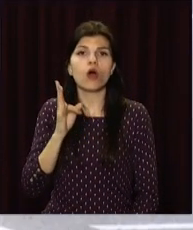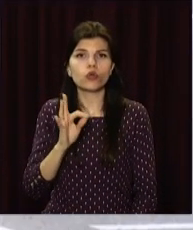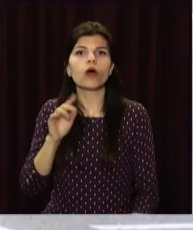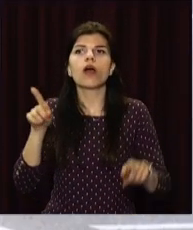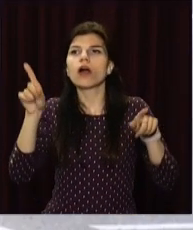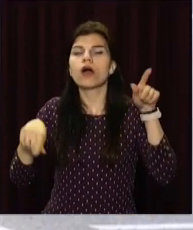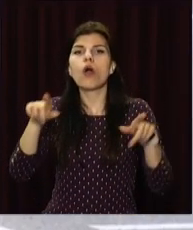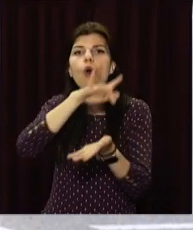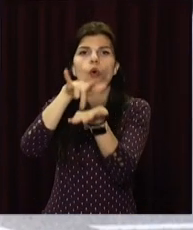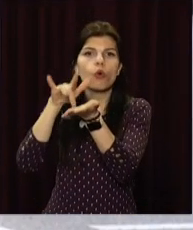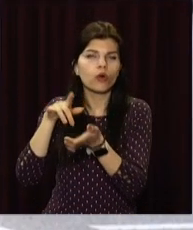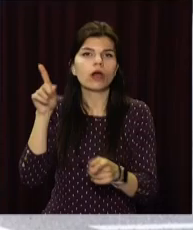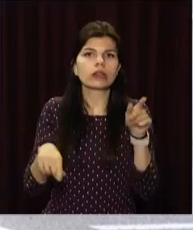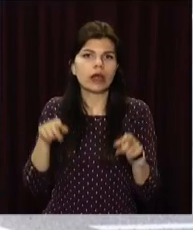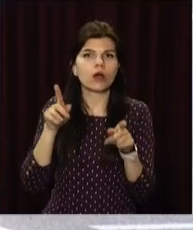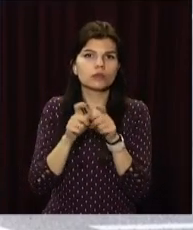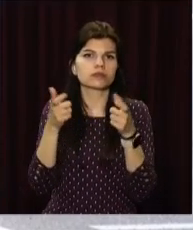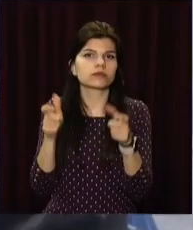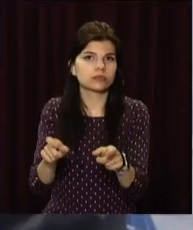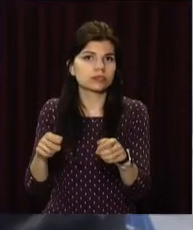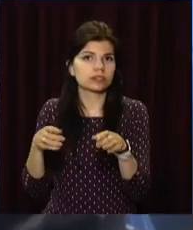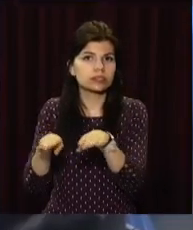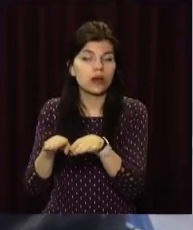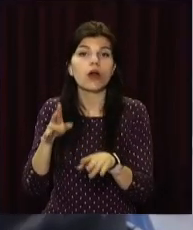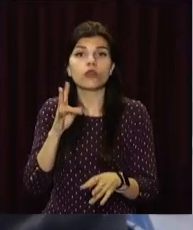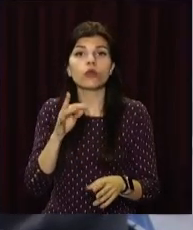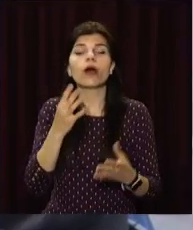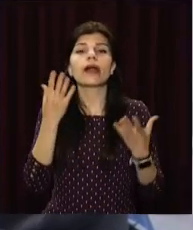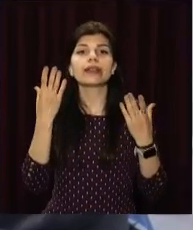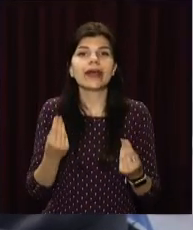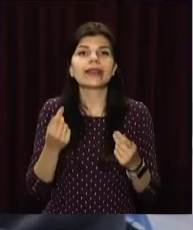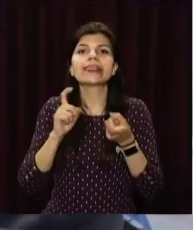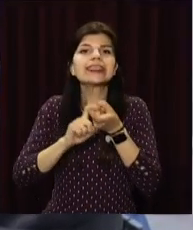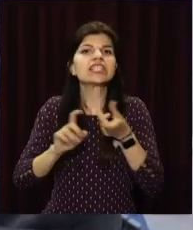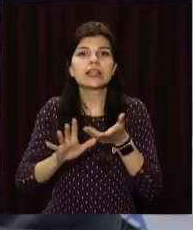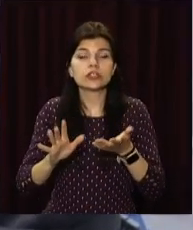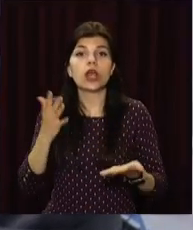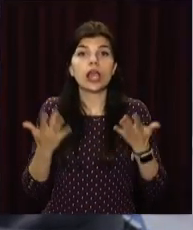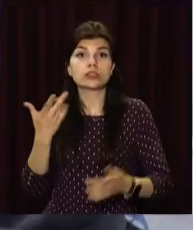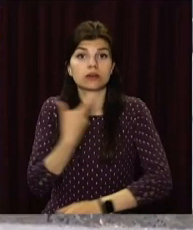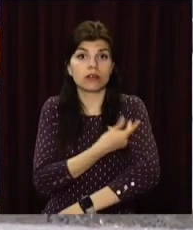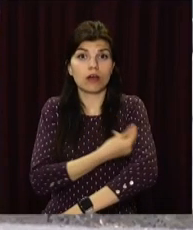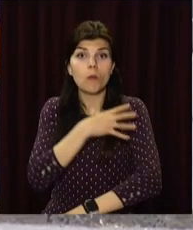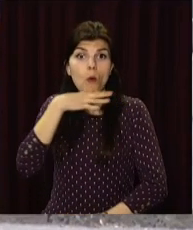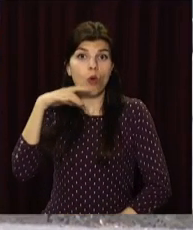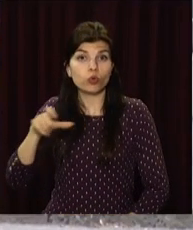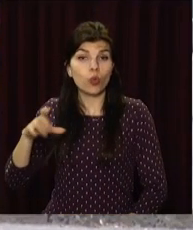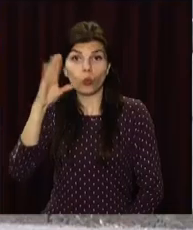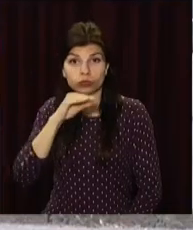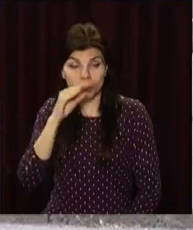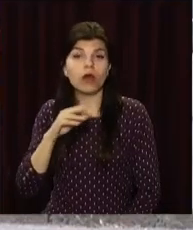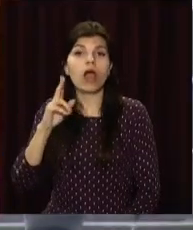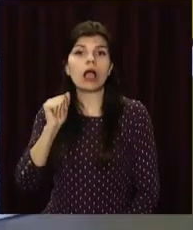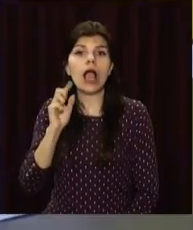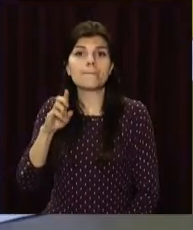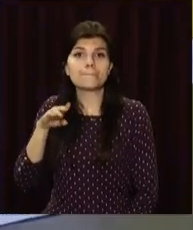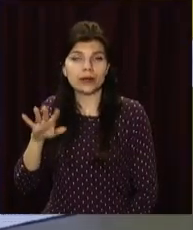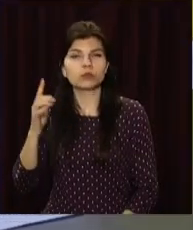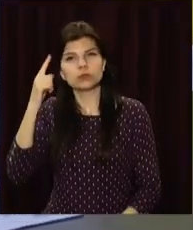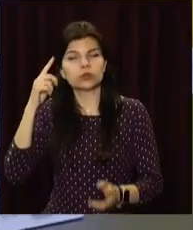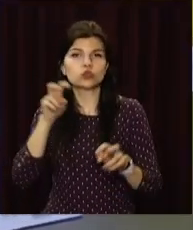окремі області. Крім того, якщо до Дня Незалежності вдасться провакцинувати більшість українців, Кабмін шукатиме варіанти